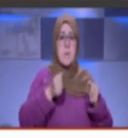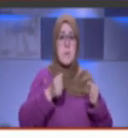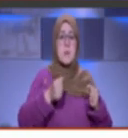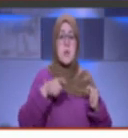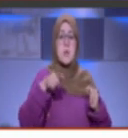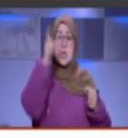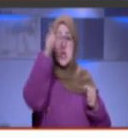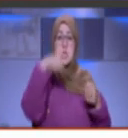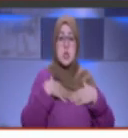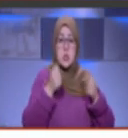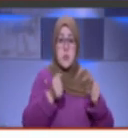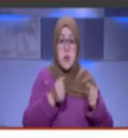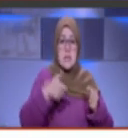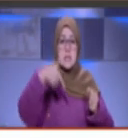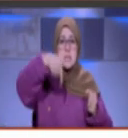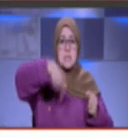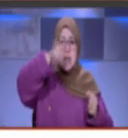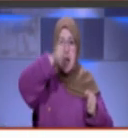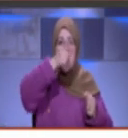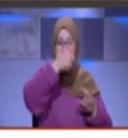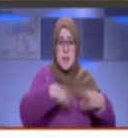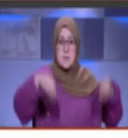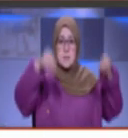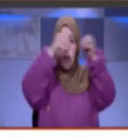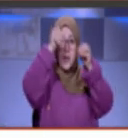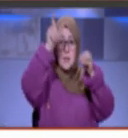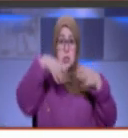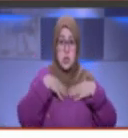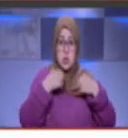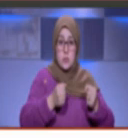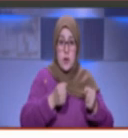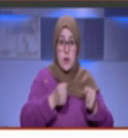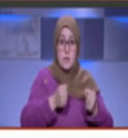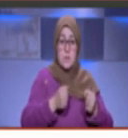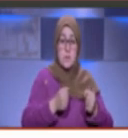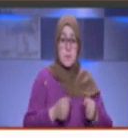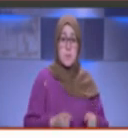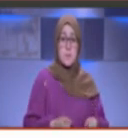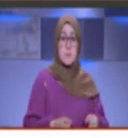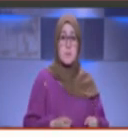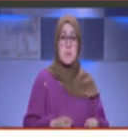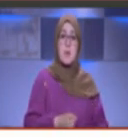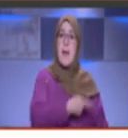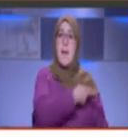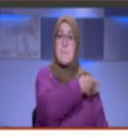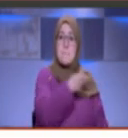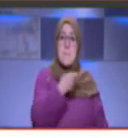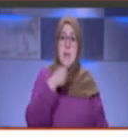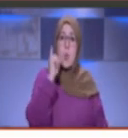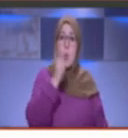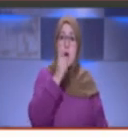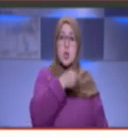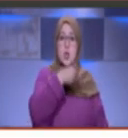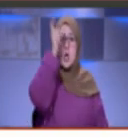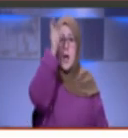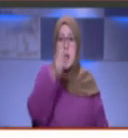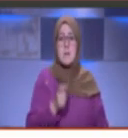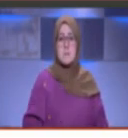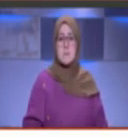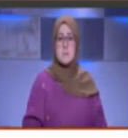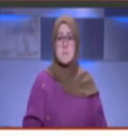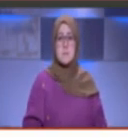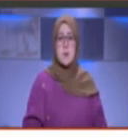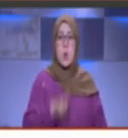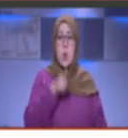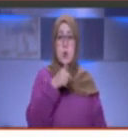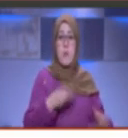كورونا المستجد، يرتفع بذلك إجمالي الحالات التي تم الإعلان عن شفائها إلى 111 حالة.